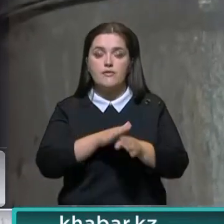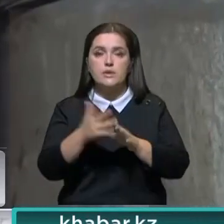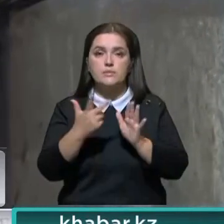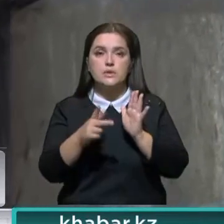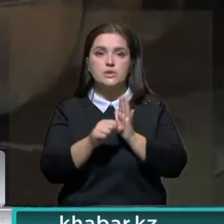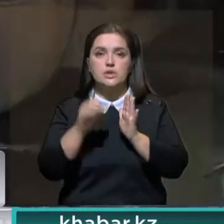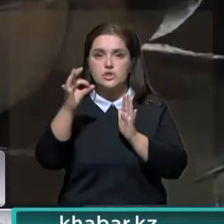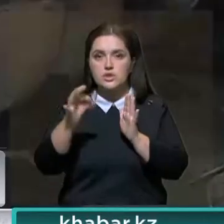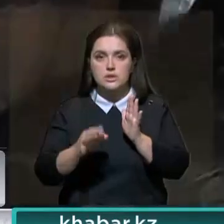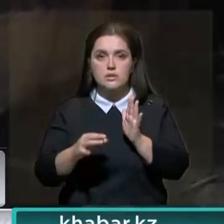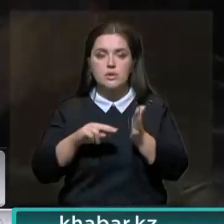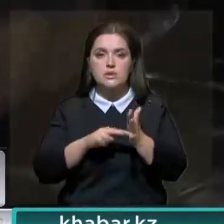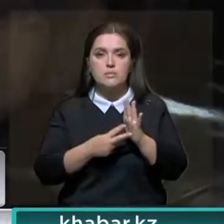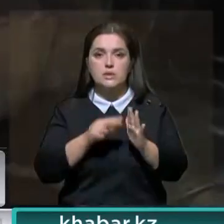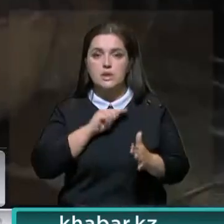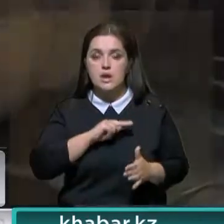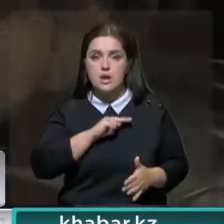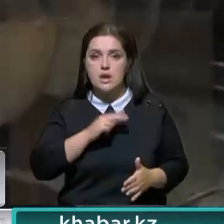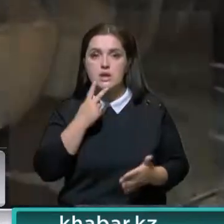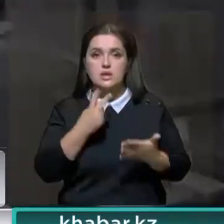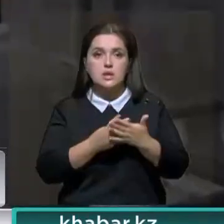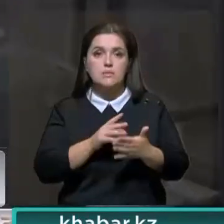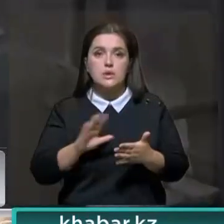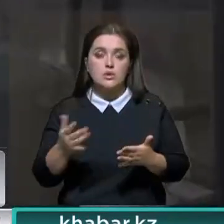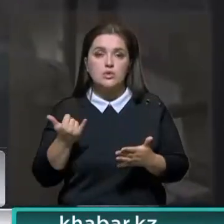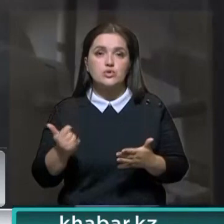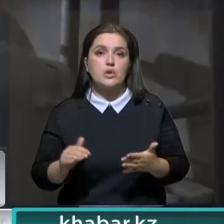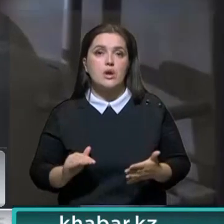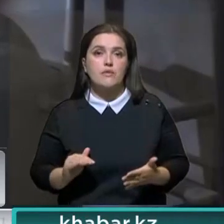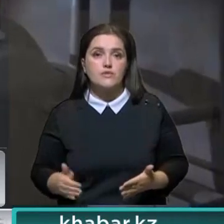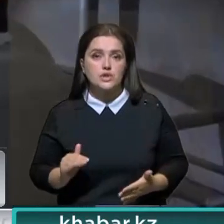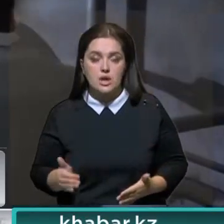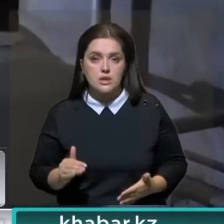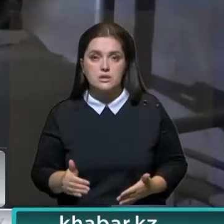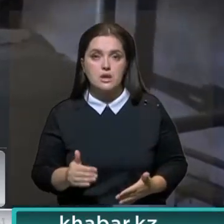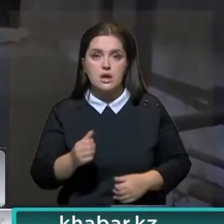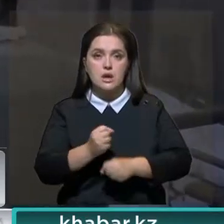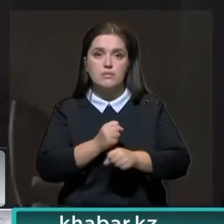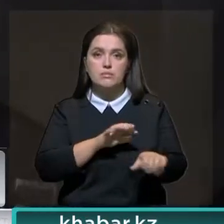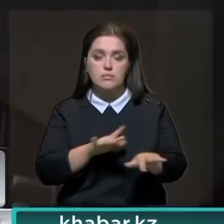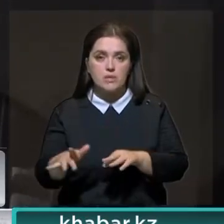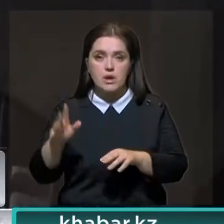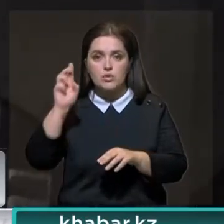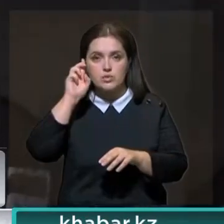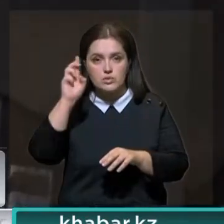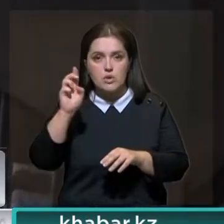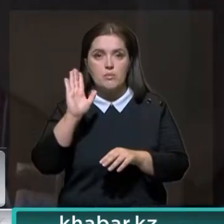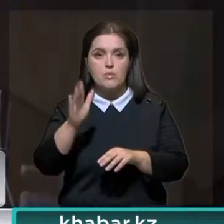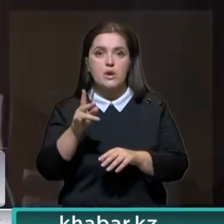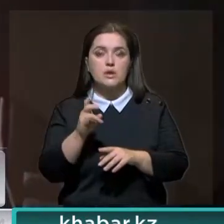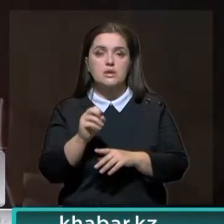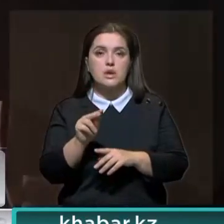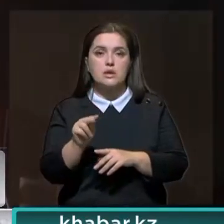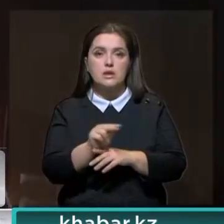пока выполнено 36% запланированных работ. Несмотря на то, что станция находится в частных руках, разработан механизм, по